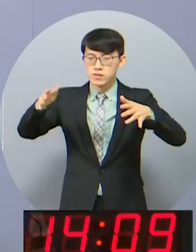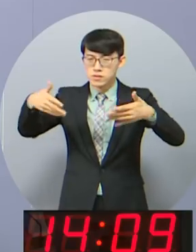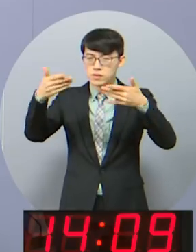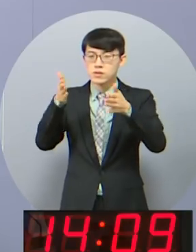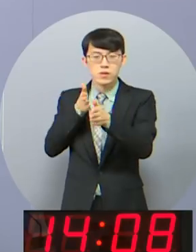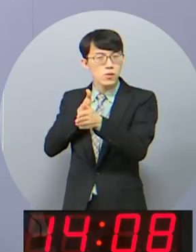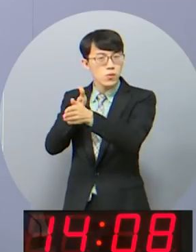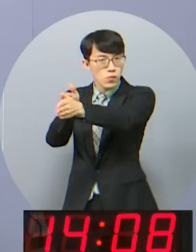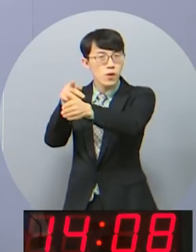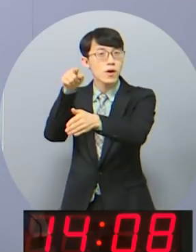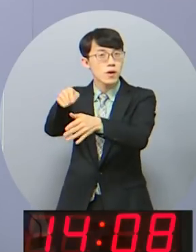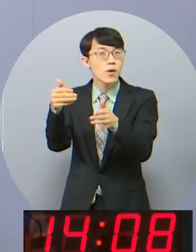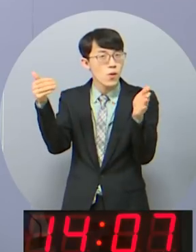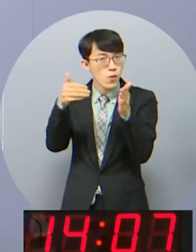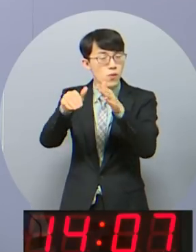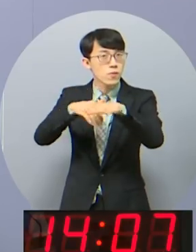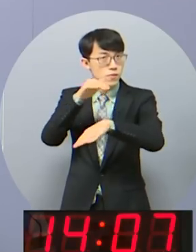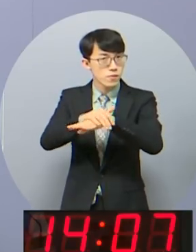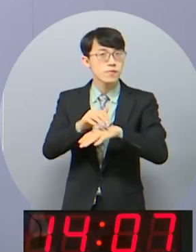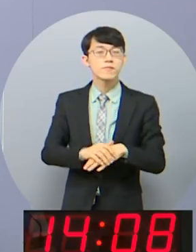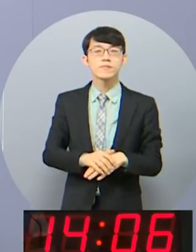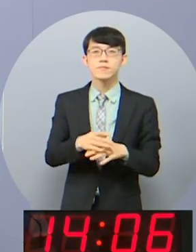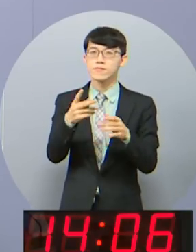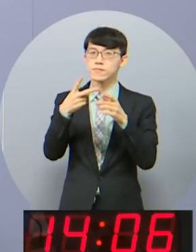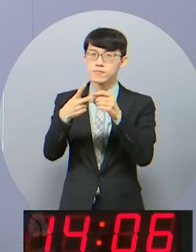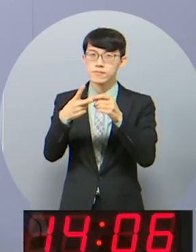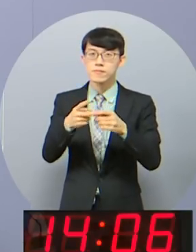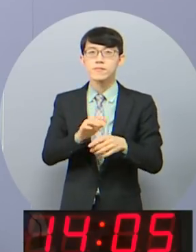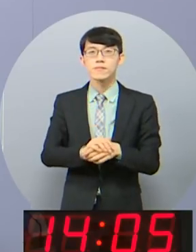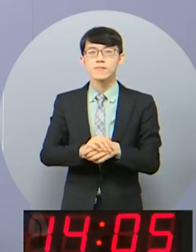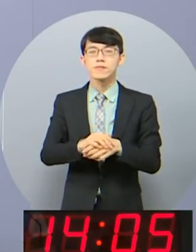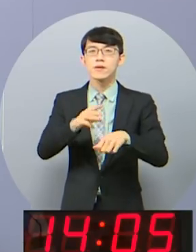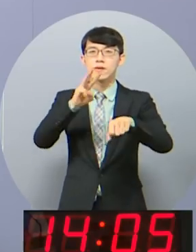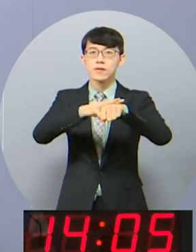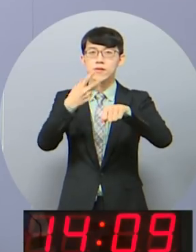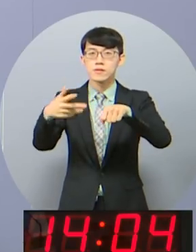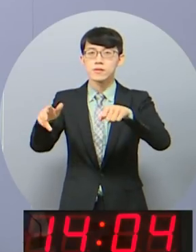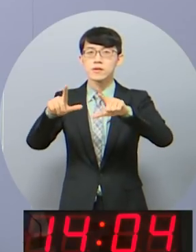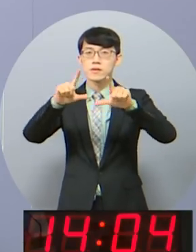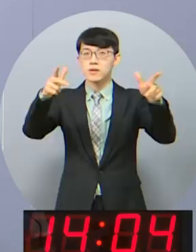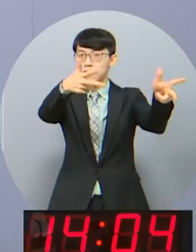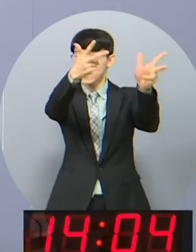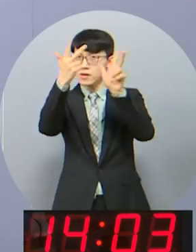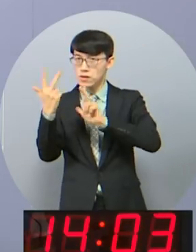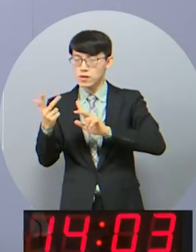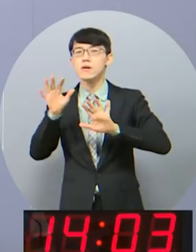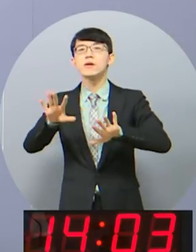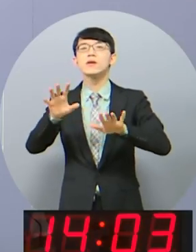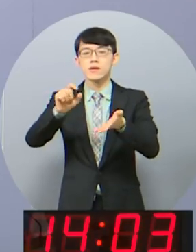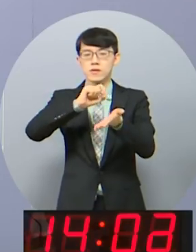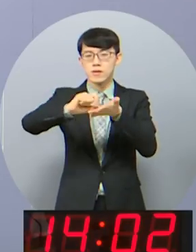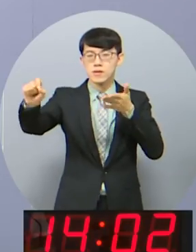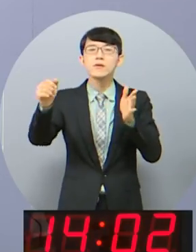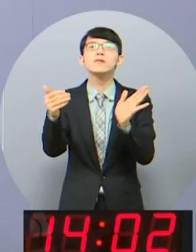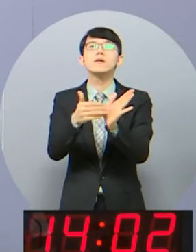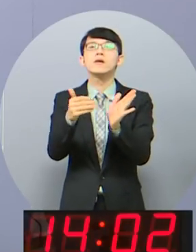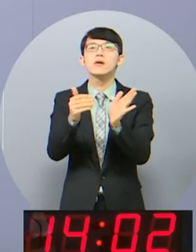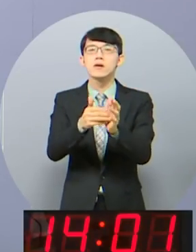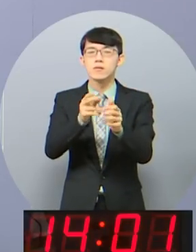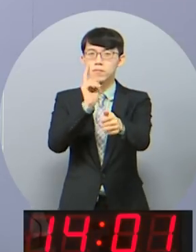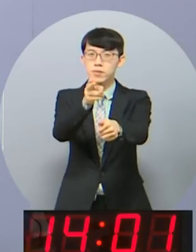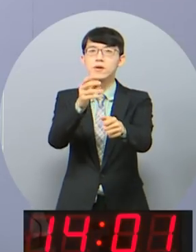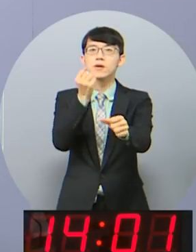那么第二，咱这个淡江大桥啊，已经发包啊，啊已经迄阵